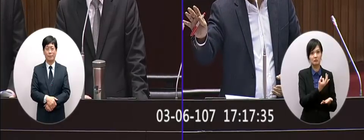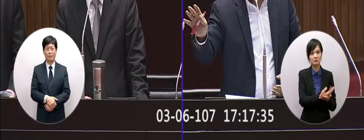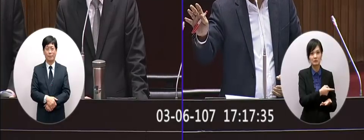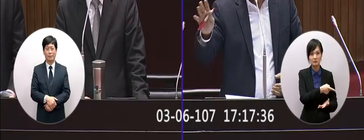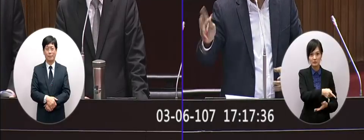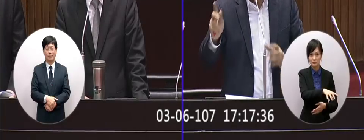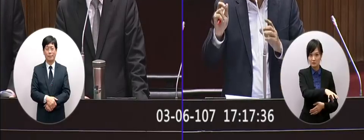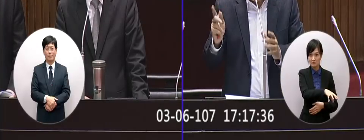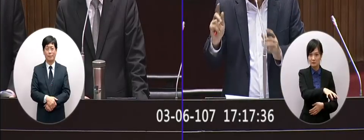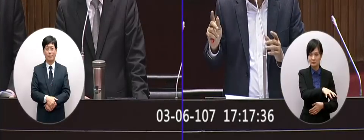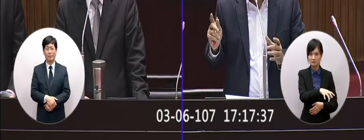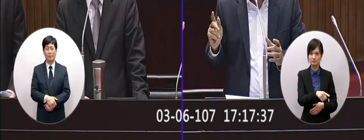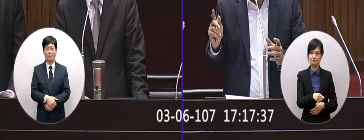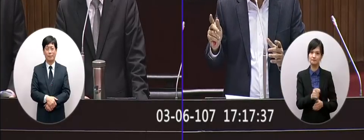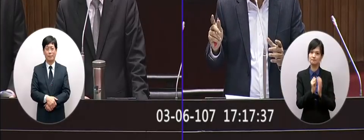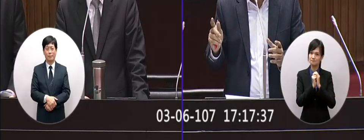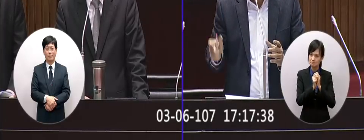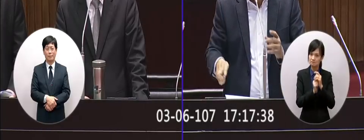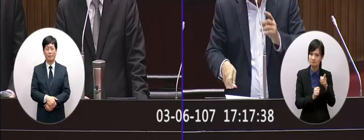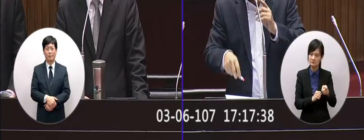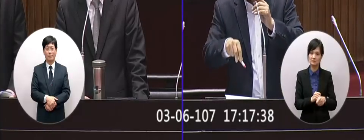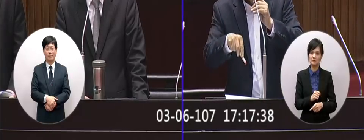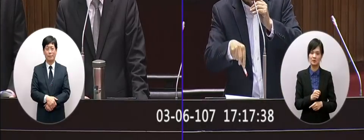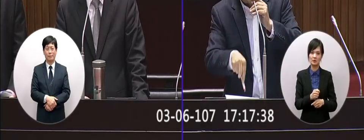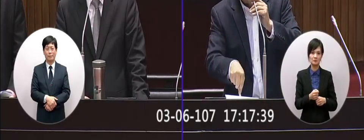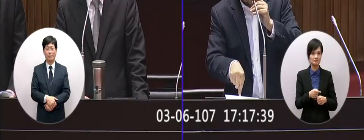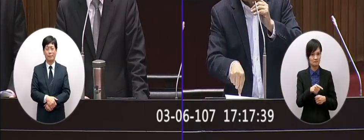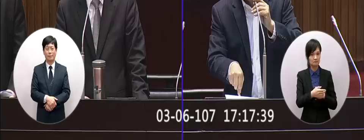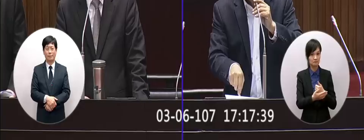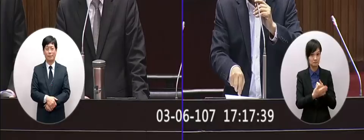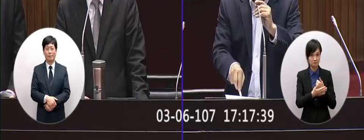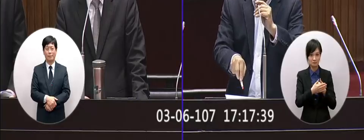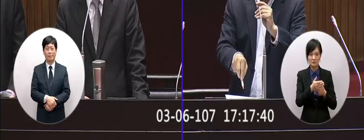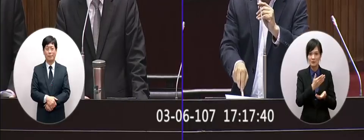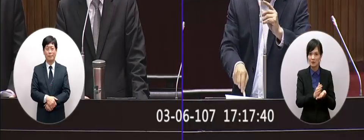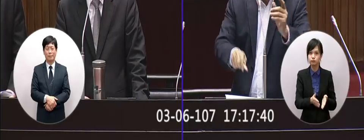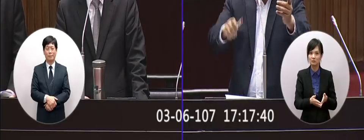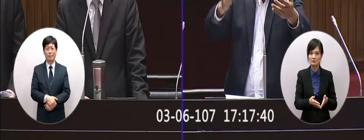托方案也解决了。但是这个小琉球，